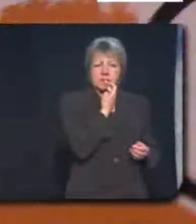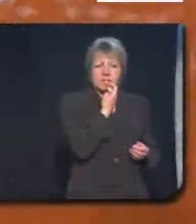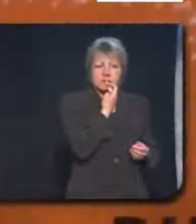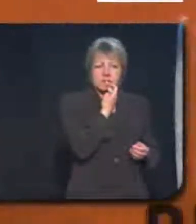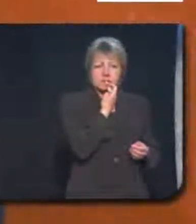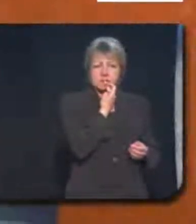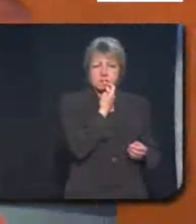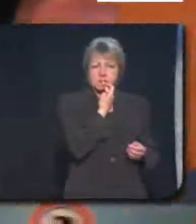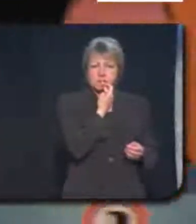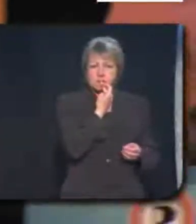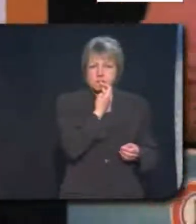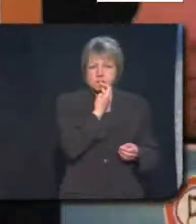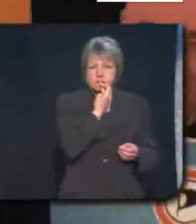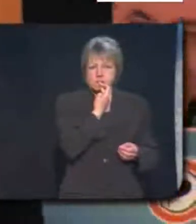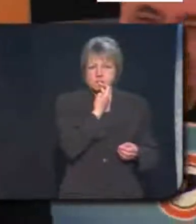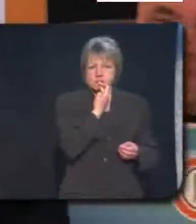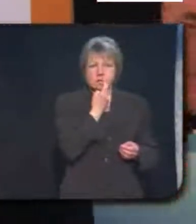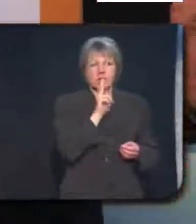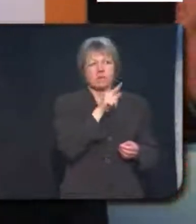jemand übernehmen